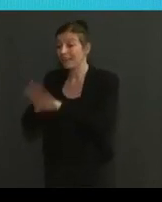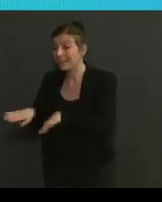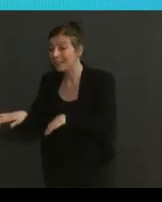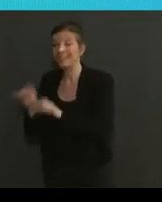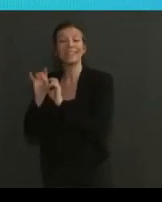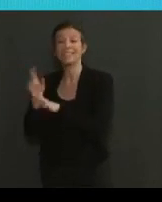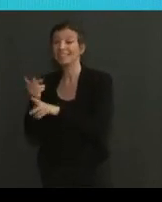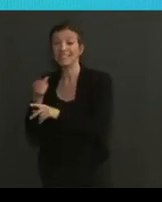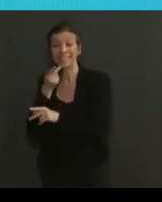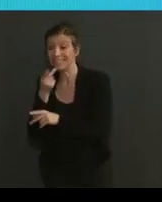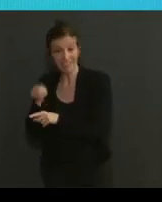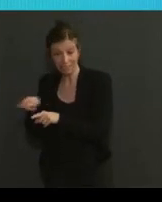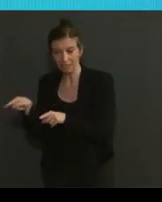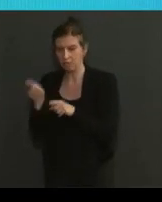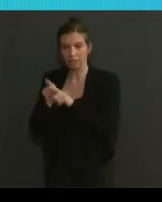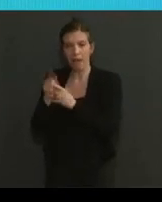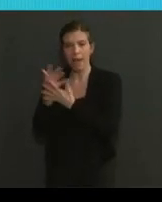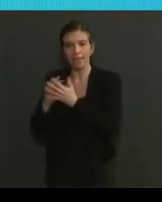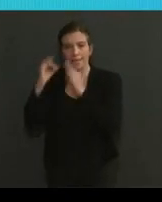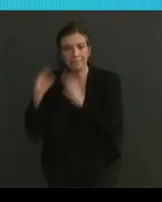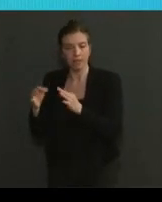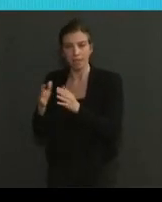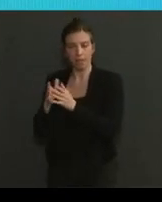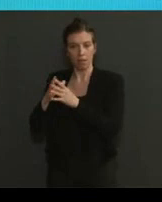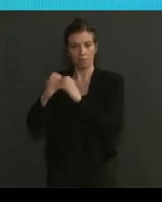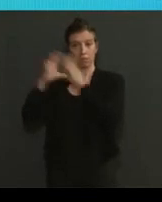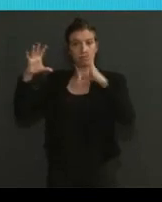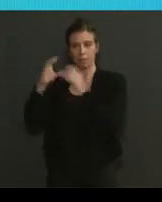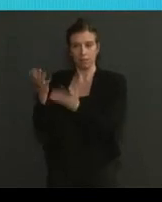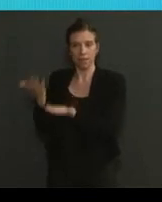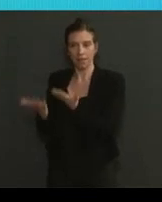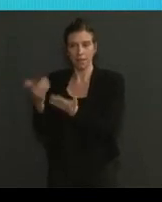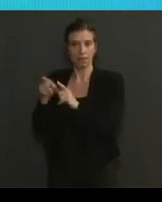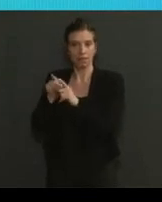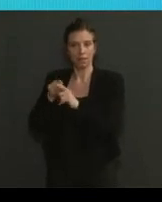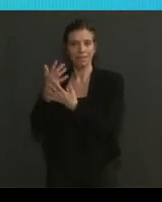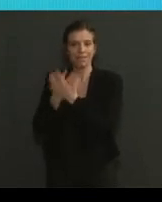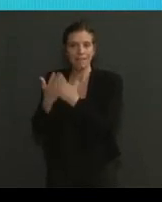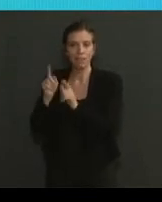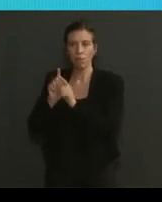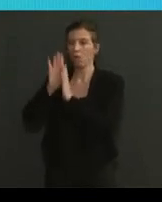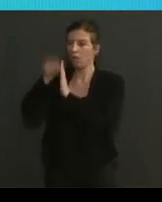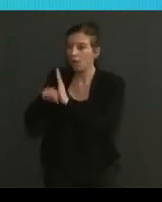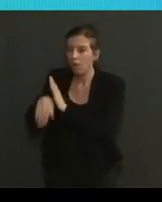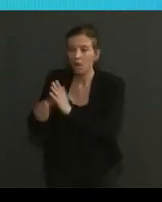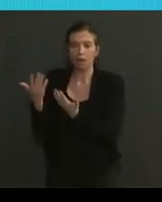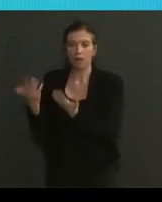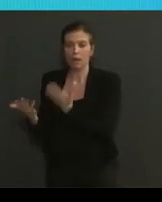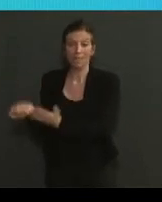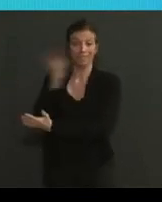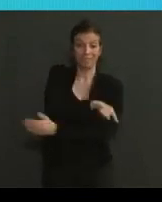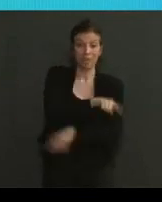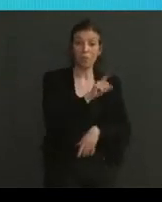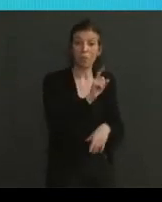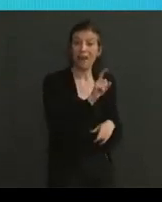het aantal besmettingen die gerapporteerd worden. De monitoring van afvalwater wordt niet beïnvloed